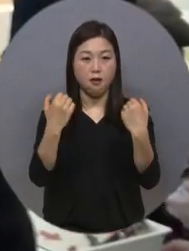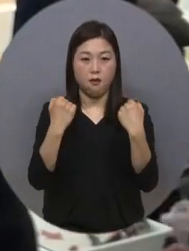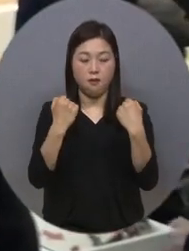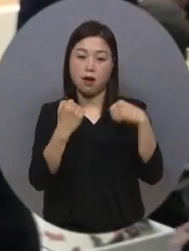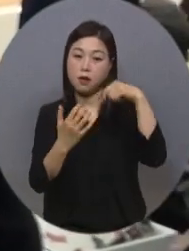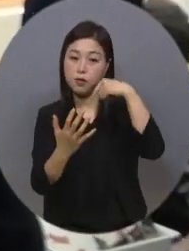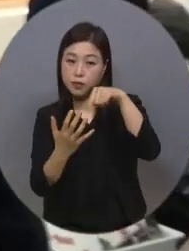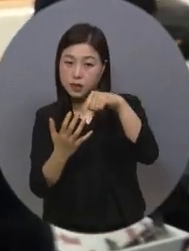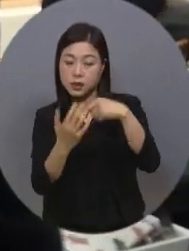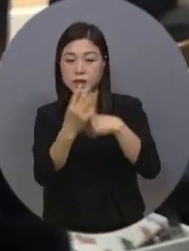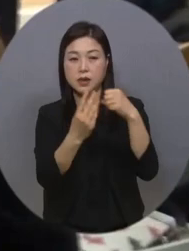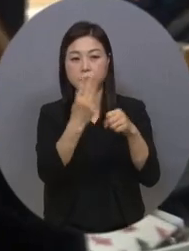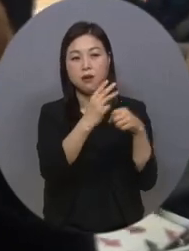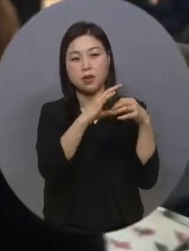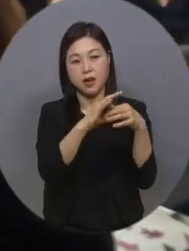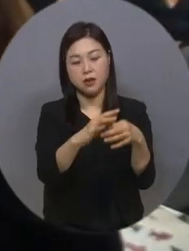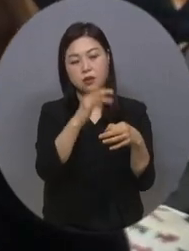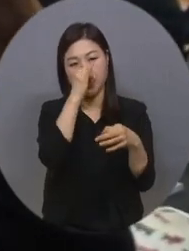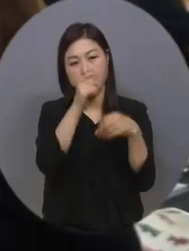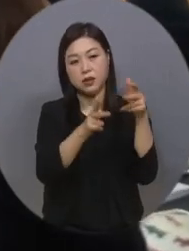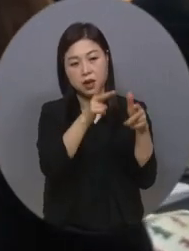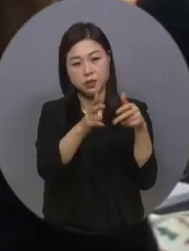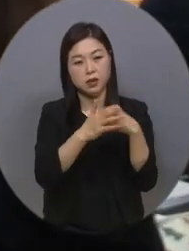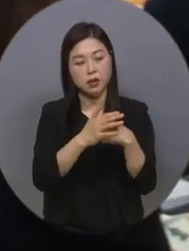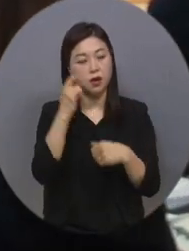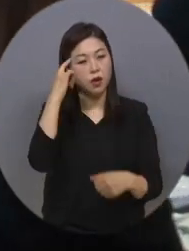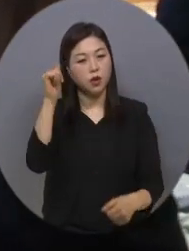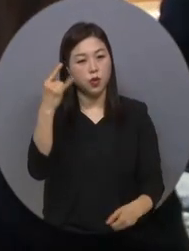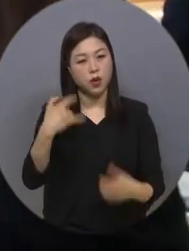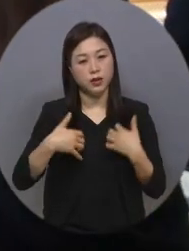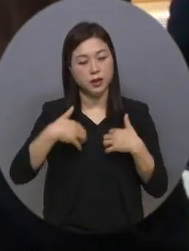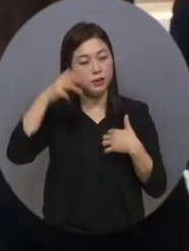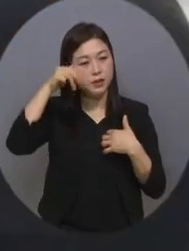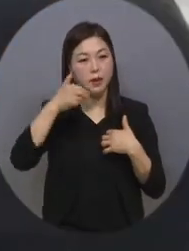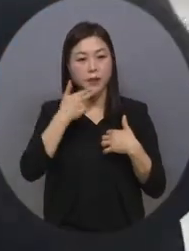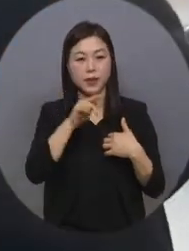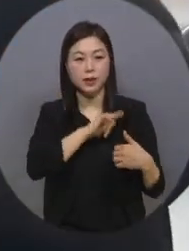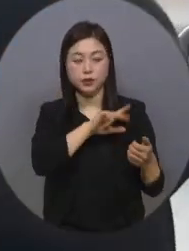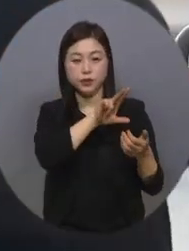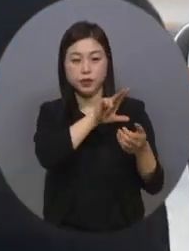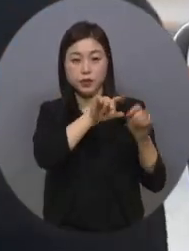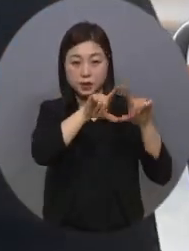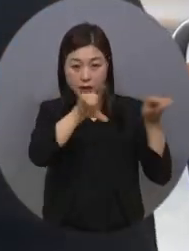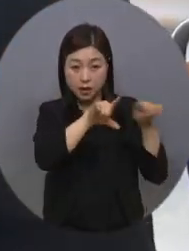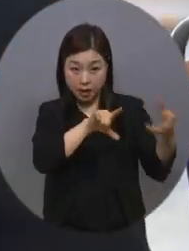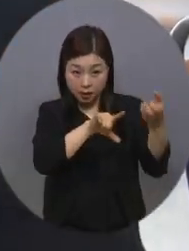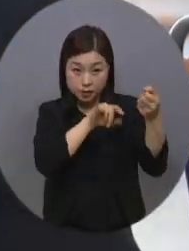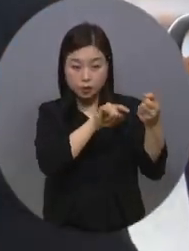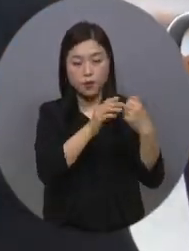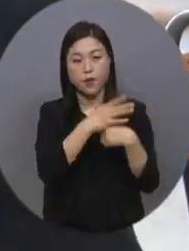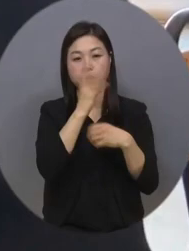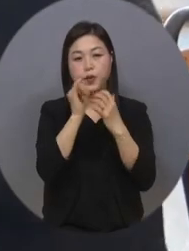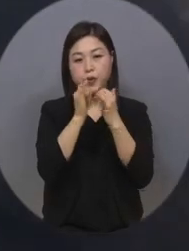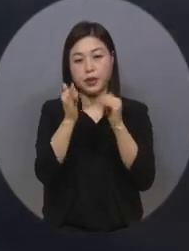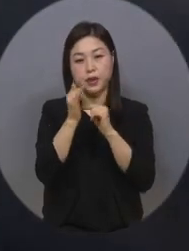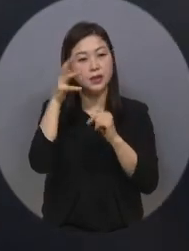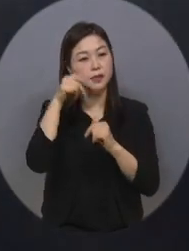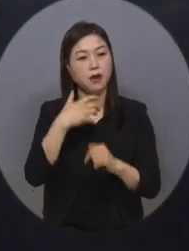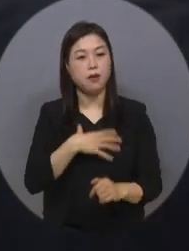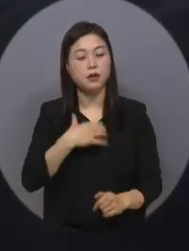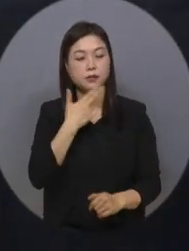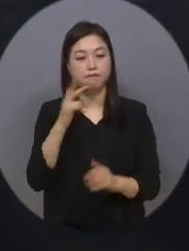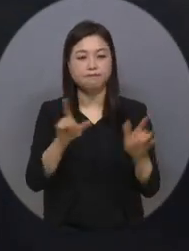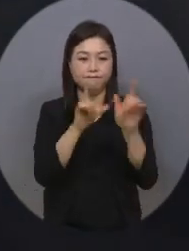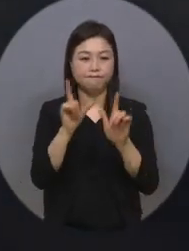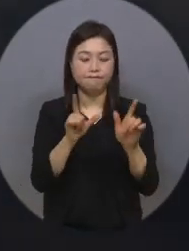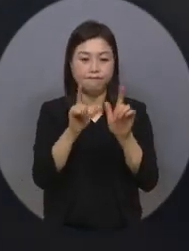계속되는 노인건강연구사업으로 뇌가 즐거우면 치매는 없다는 슬로건으로 노인들이 치매 걱정 없이 삶을 건강하게 보낼 수